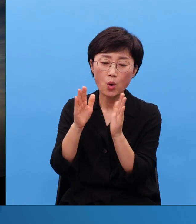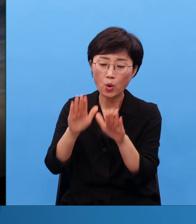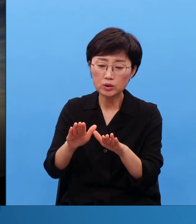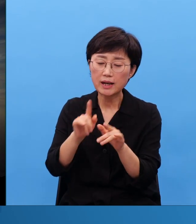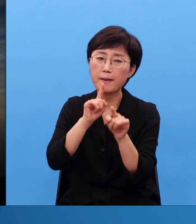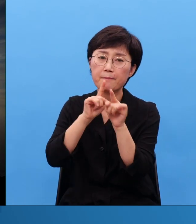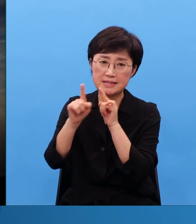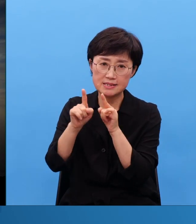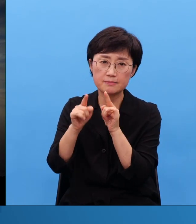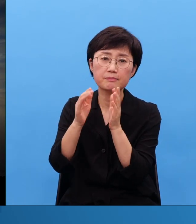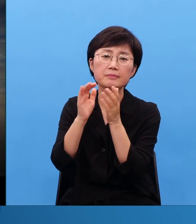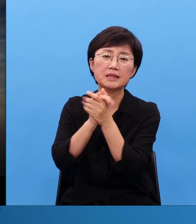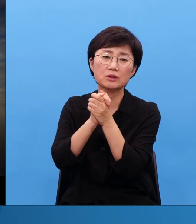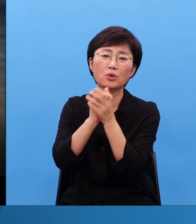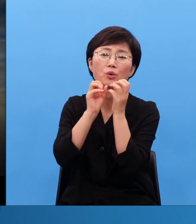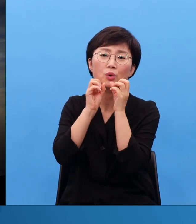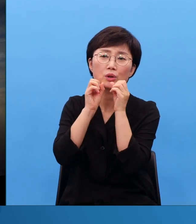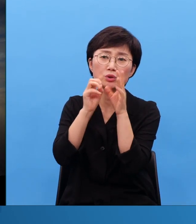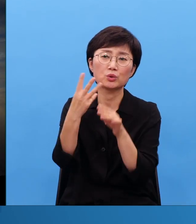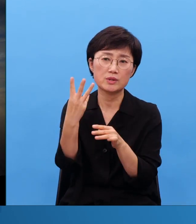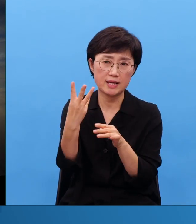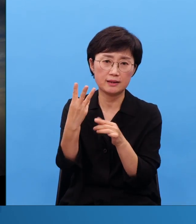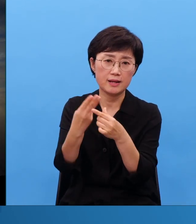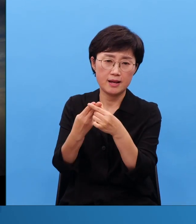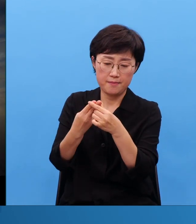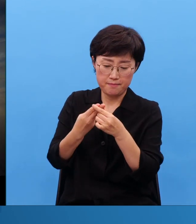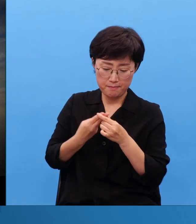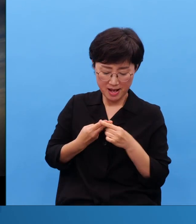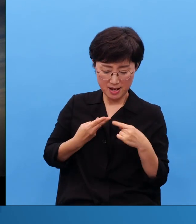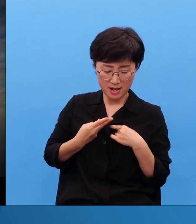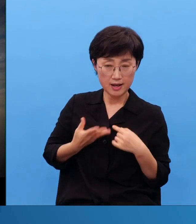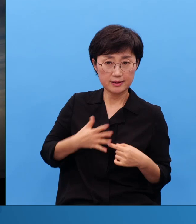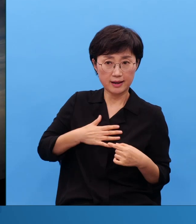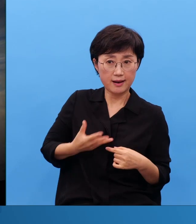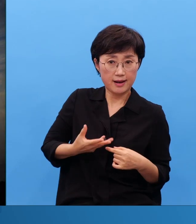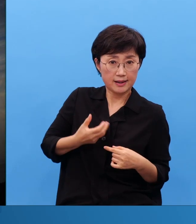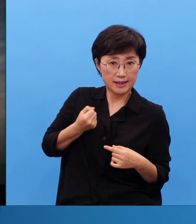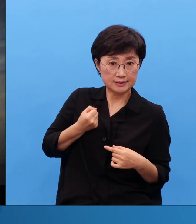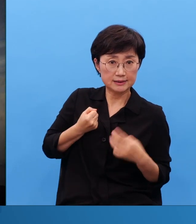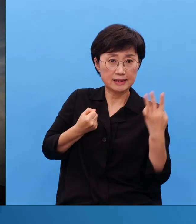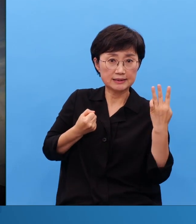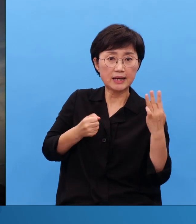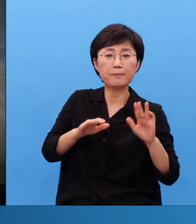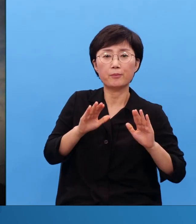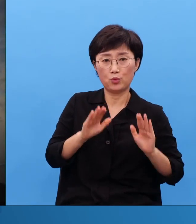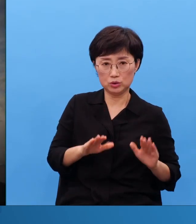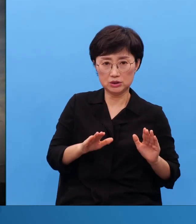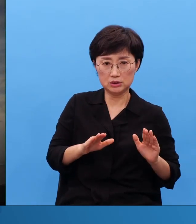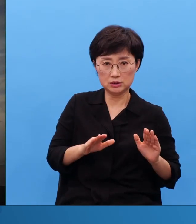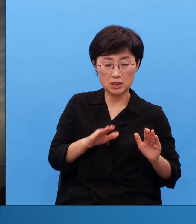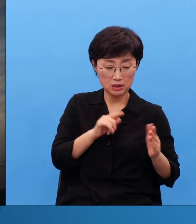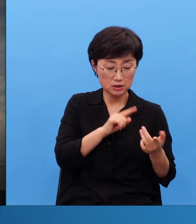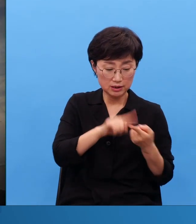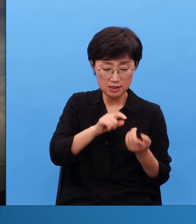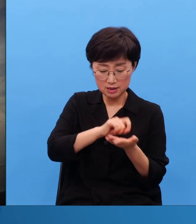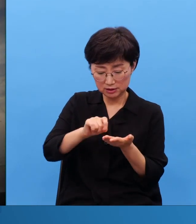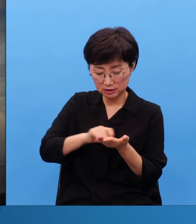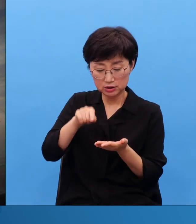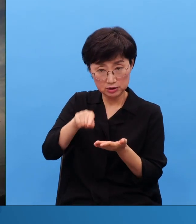오늘의 전도입니다. 이것이 전도자의 사모늘이고 이 여정을 기도수첩에 기록하는